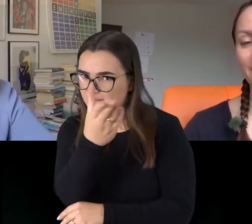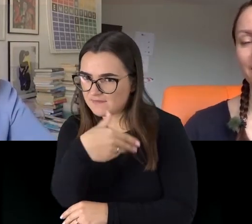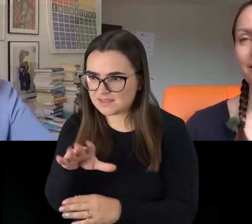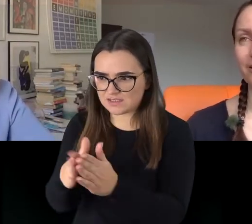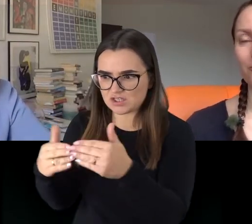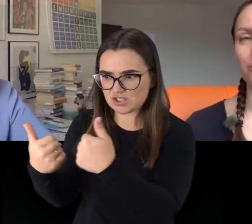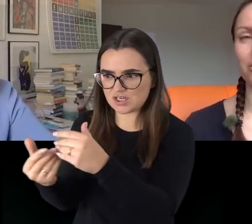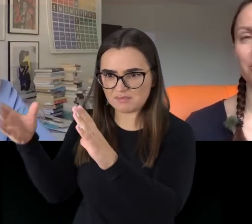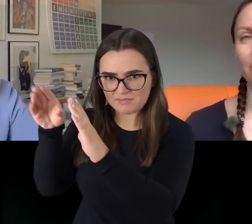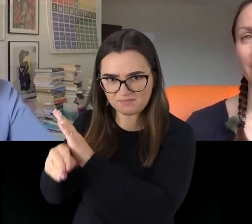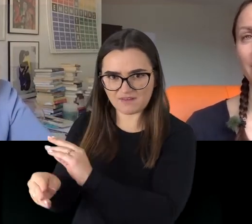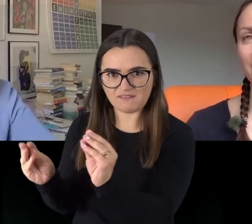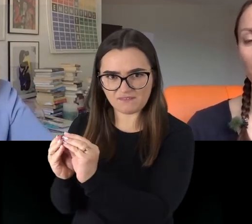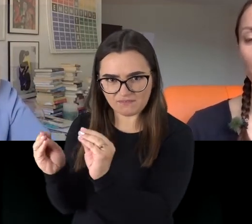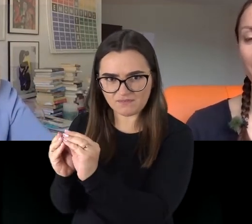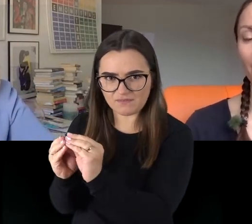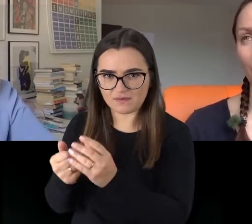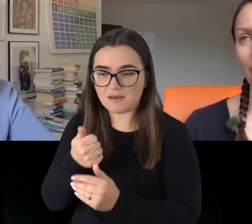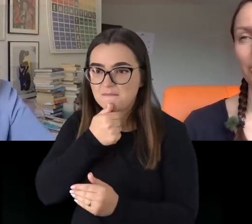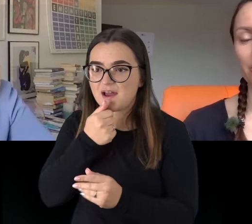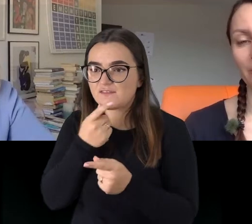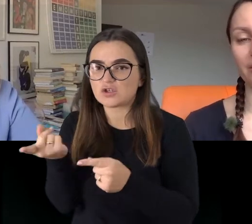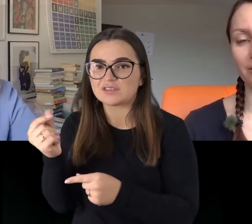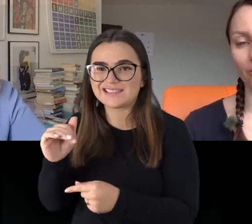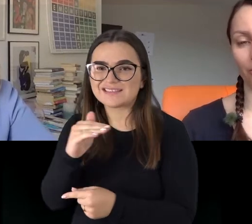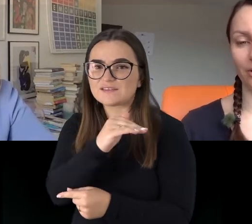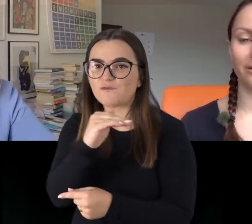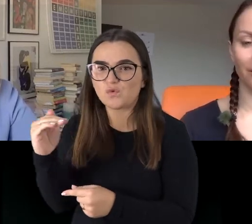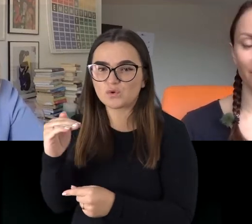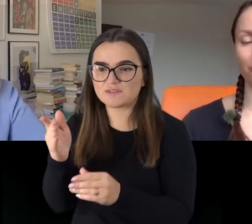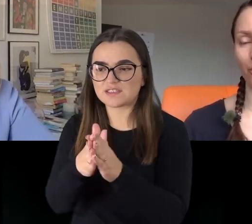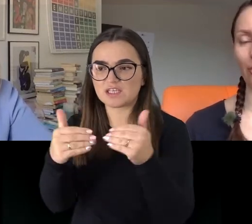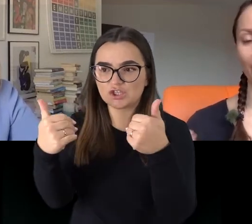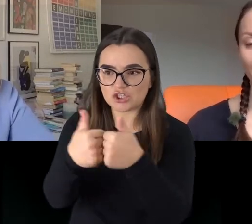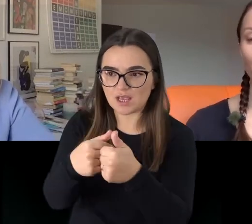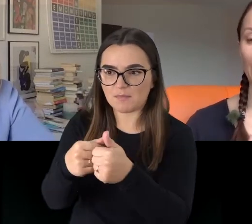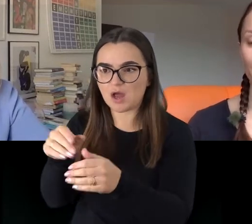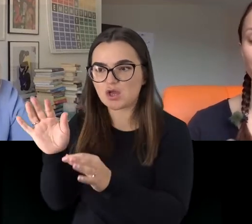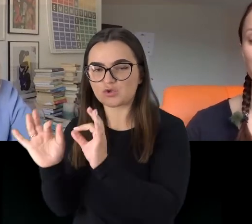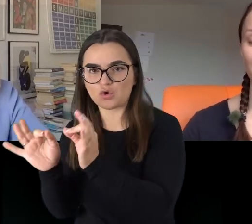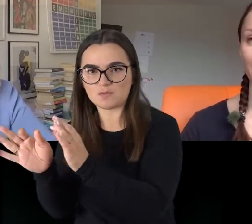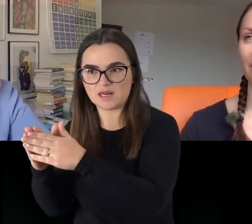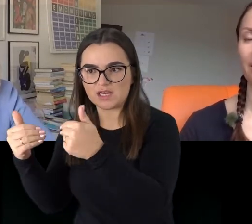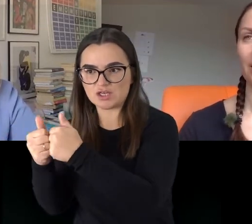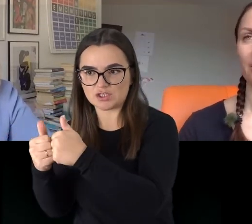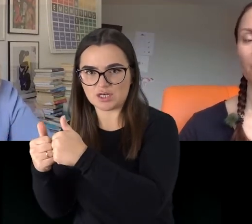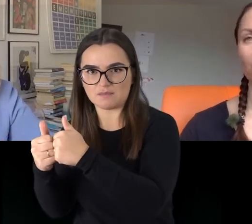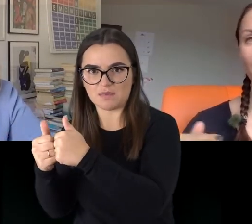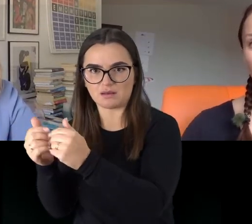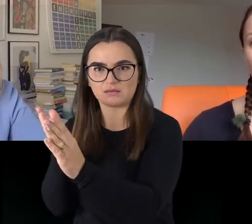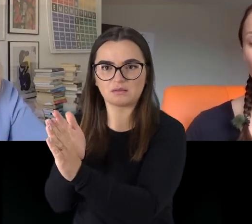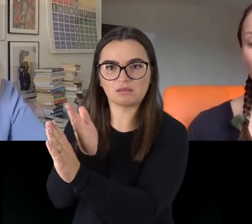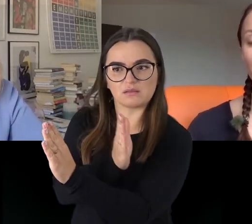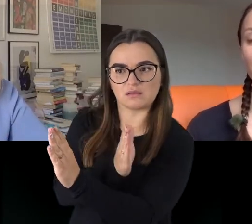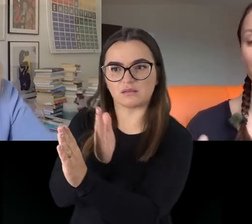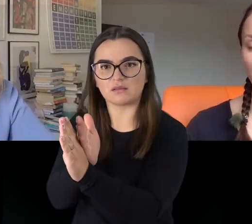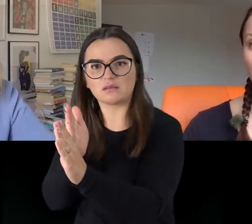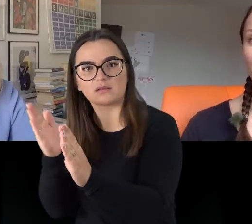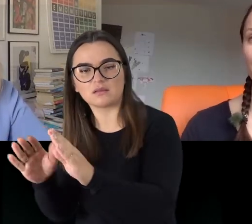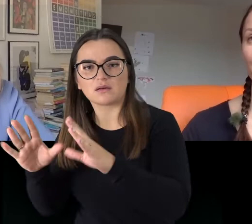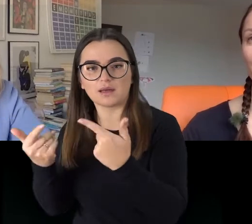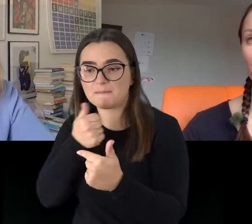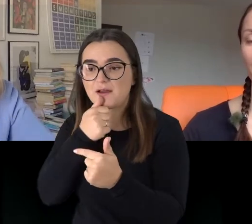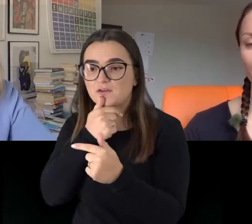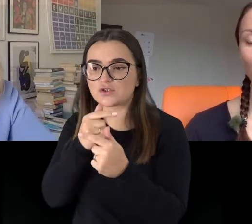bet iki kada ta disfunkcinė šeima dar skaitoma kaip normali šeima, tik tai kurioje yra kažkokių problemų, barnių ir visa kita, ir nuo kada tai yra